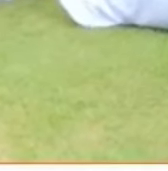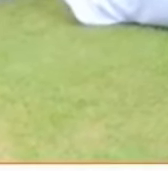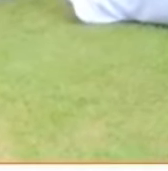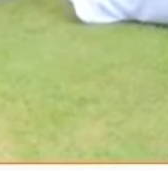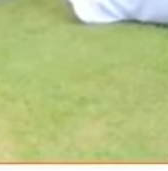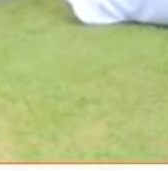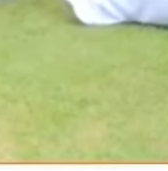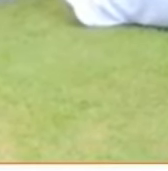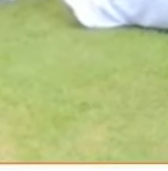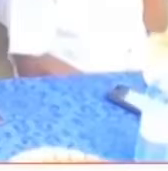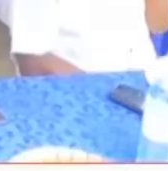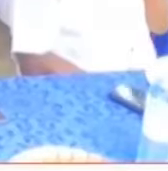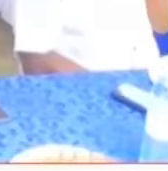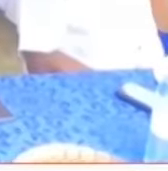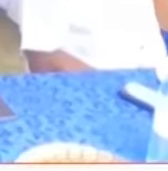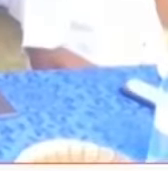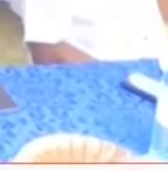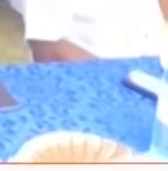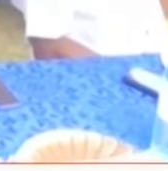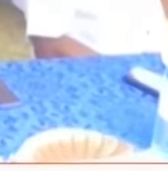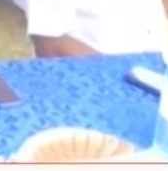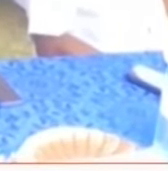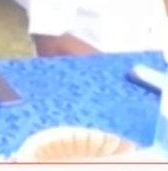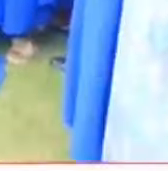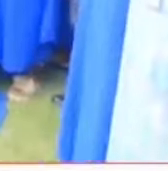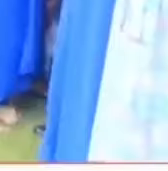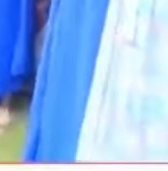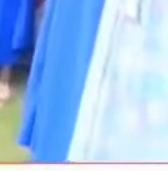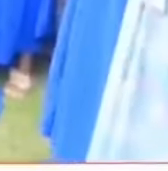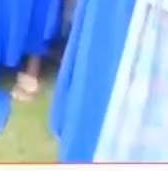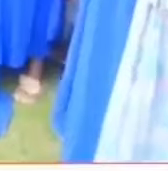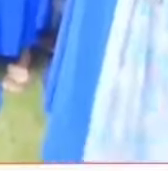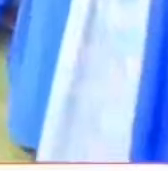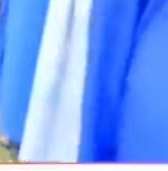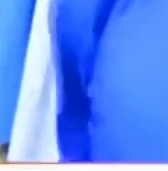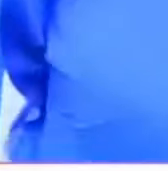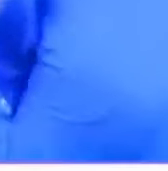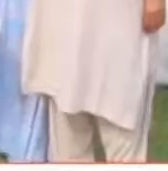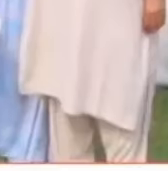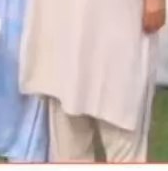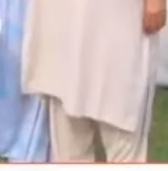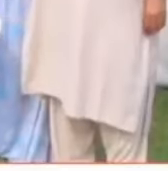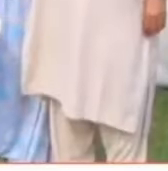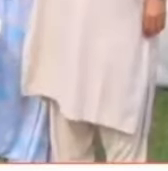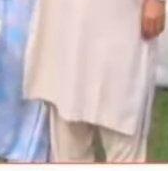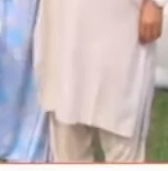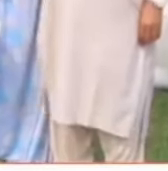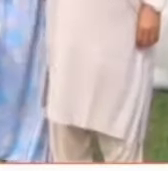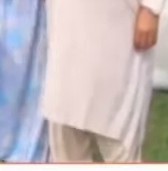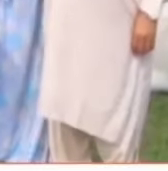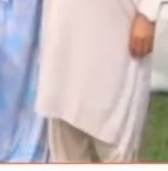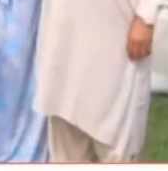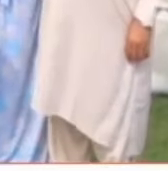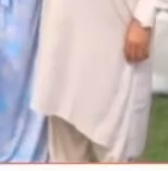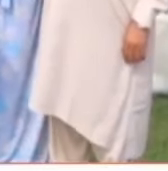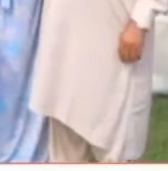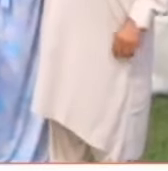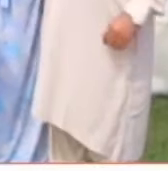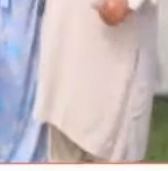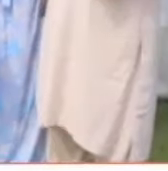those two in Inawil Club of Kampala for doing such a wonderful project. Oluvanyuma bolekede mutundwe jibasembeza banakibiina. David Tamale yakusekede gweno ku Club Kid TV.